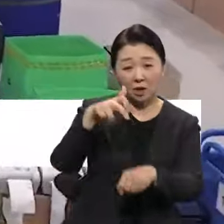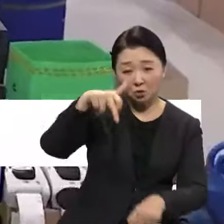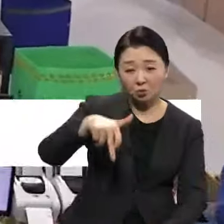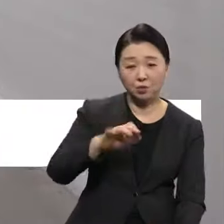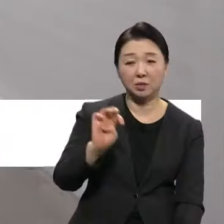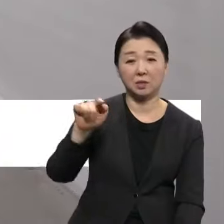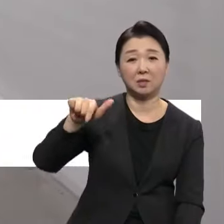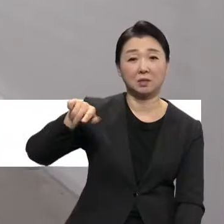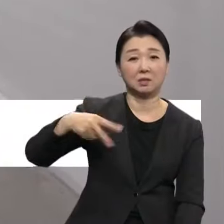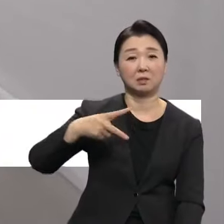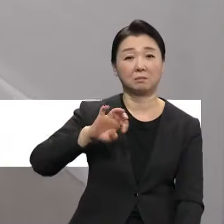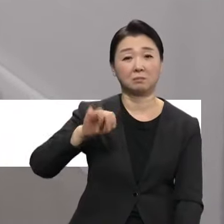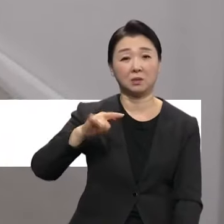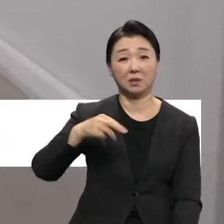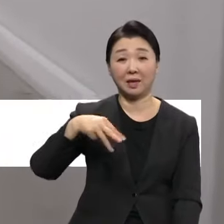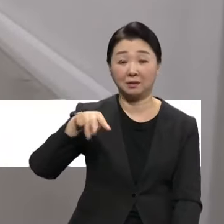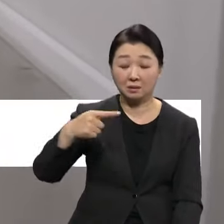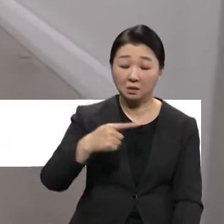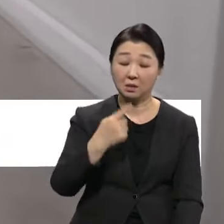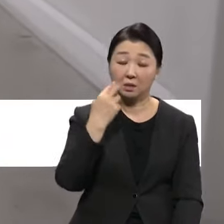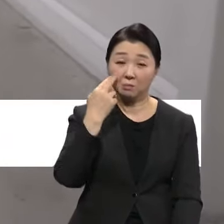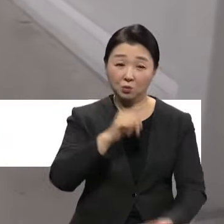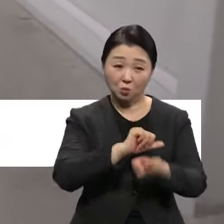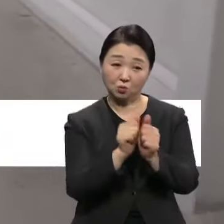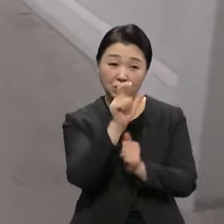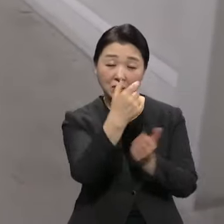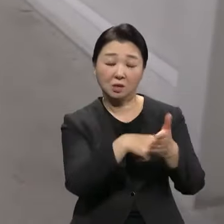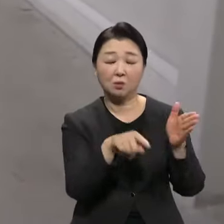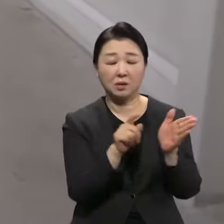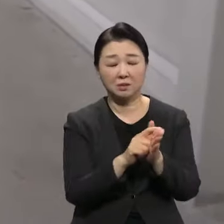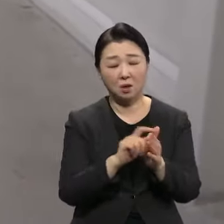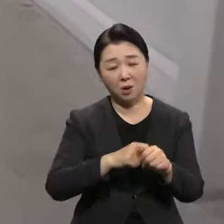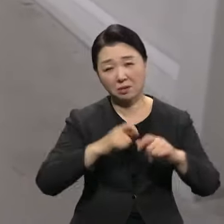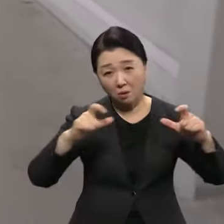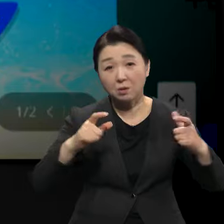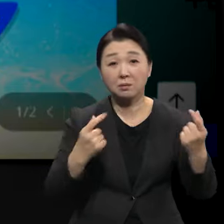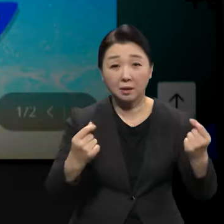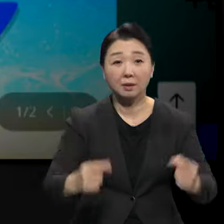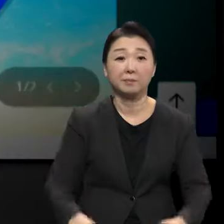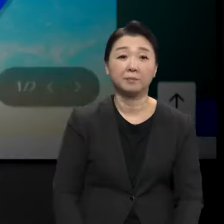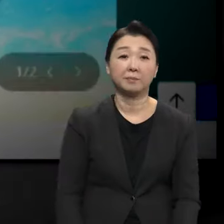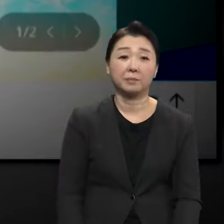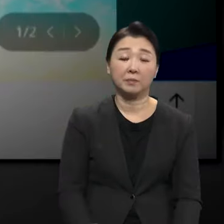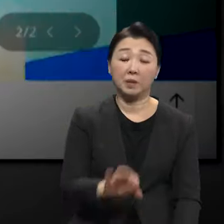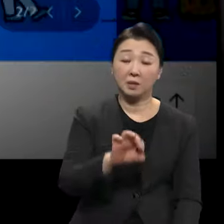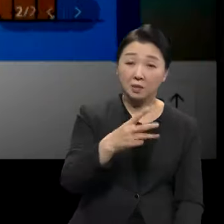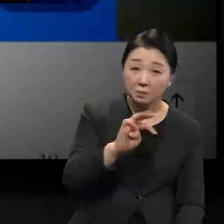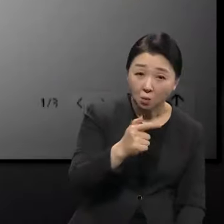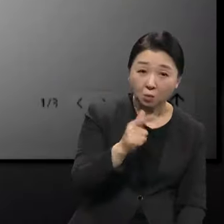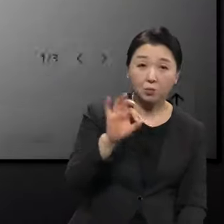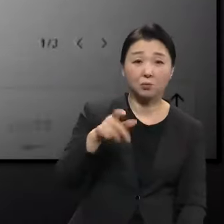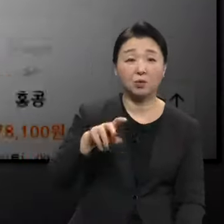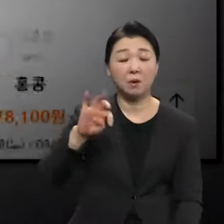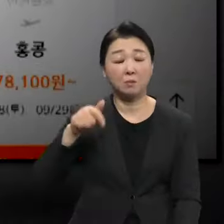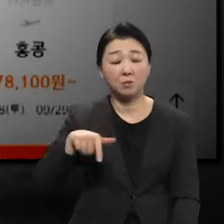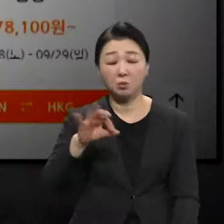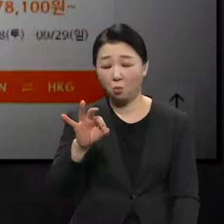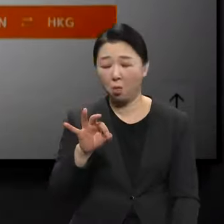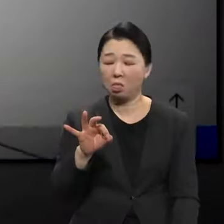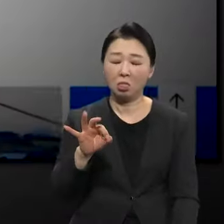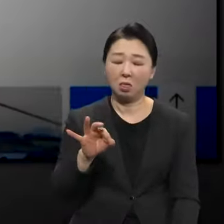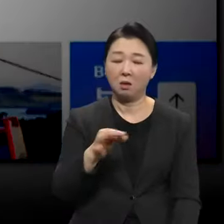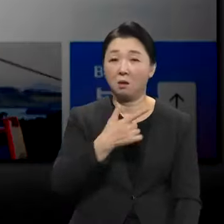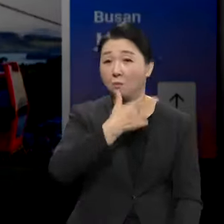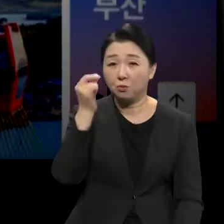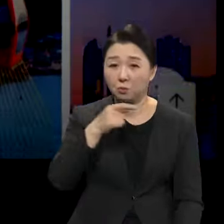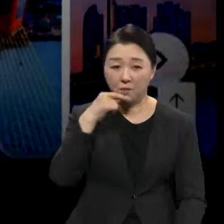미국에 상장하기 위해 무리한 확장을 했단 비판도 커지고 있는 겁니다 티온 위메프 모두 자본 장식 상태로 갚아야 할 돈이